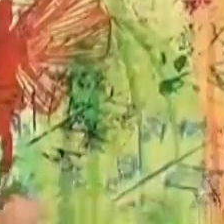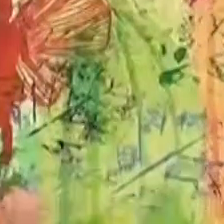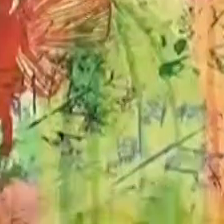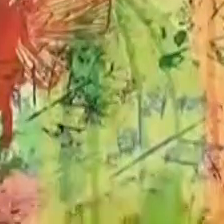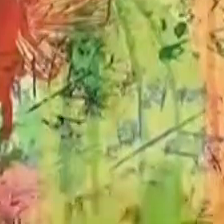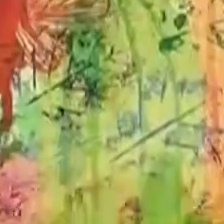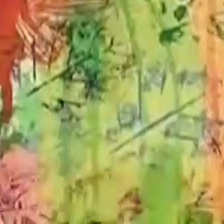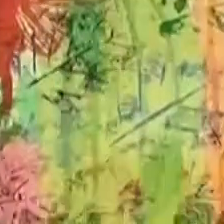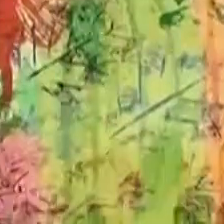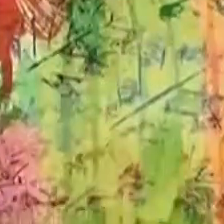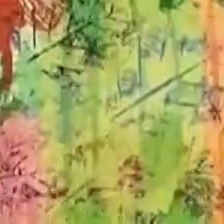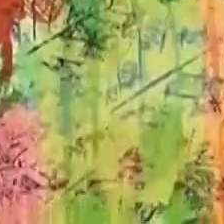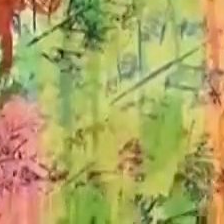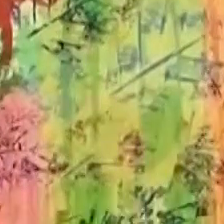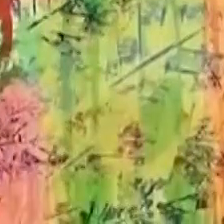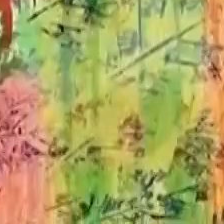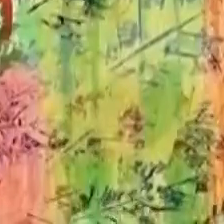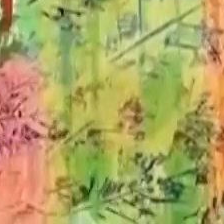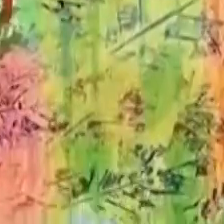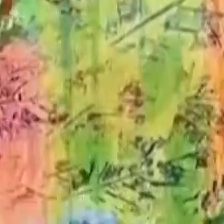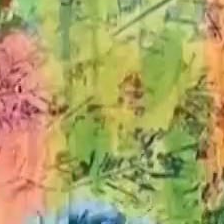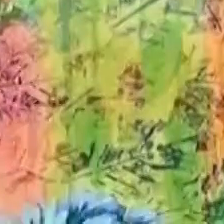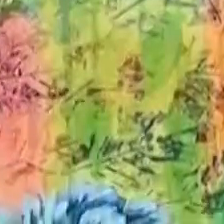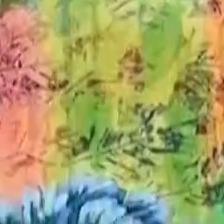ภูมิิแดนดินสม